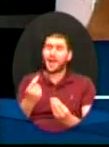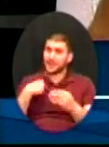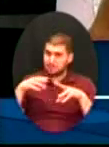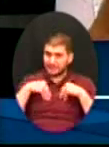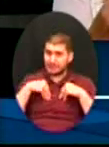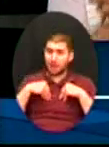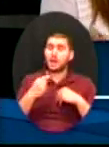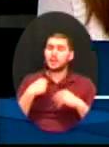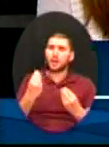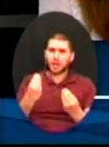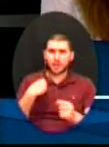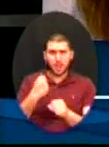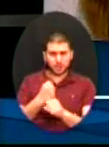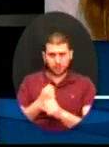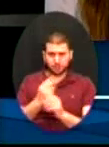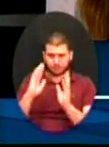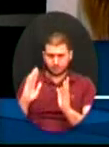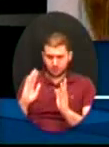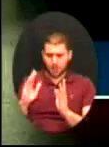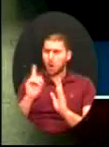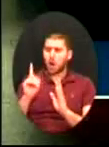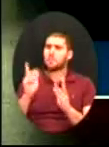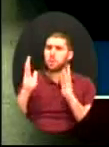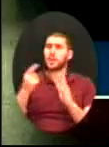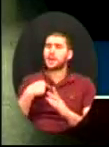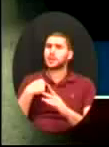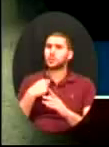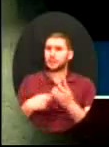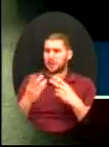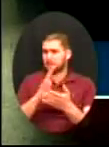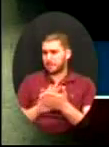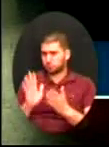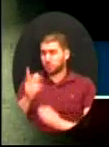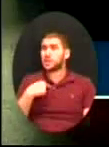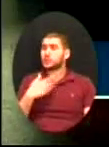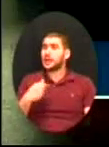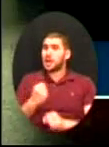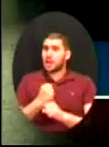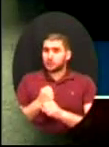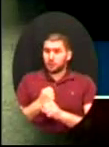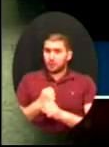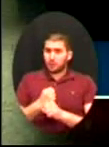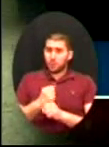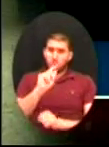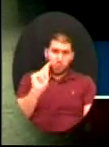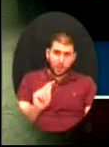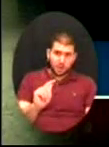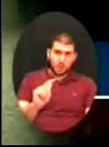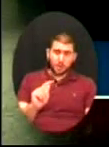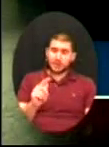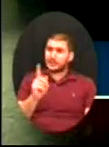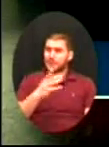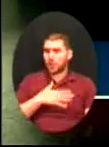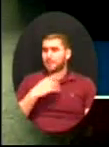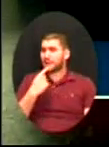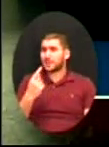איתך. בוא, אני אעשה את זה לא מאוד. אני אעשה את זה עוד הרבה יותר פשוט. לא, אני רוצה לעשות את זה ככה אולי, לא יודעת, זה לא